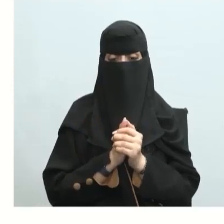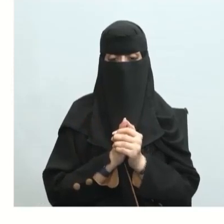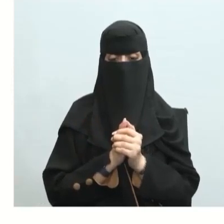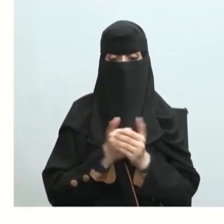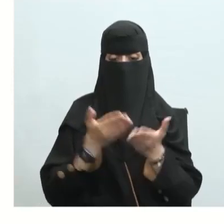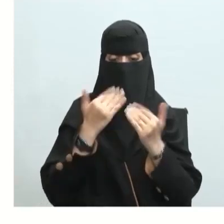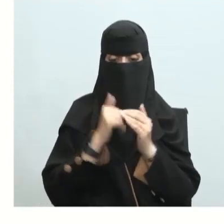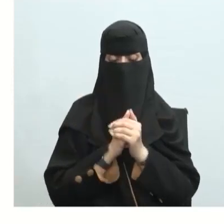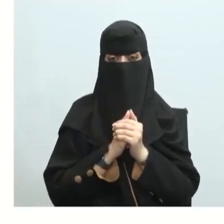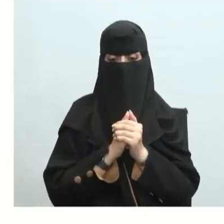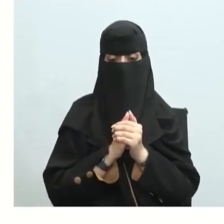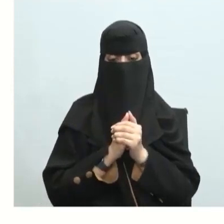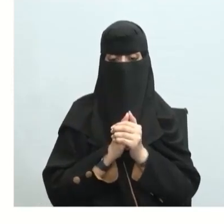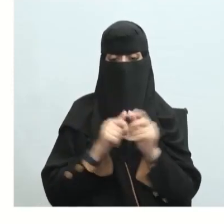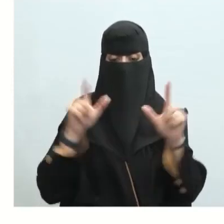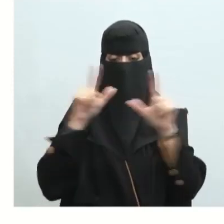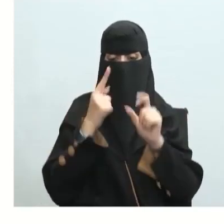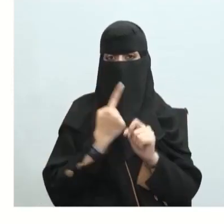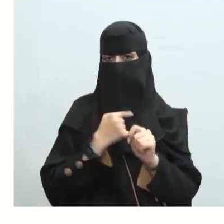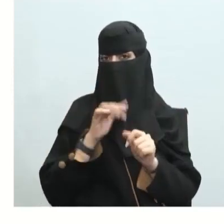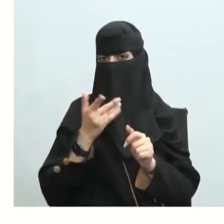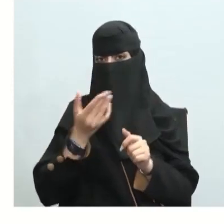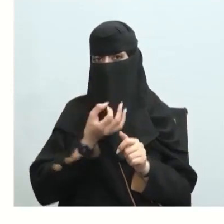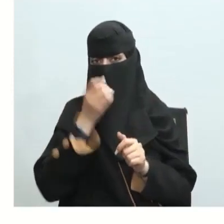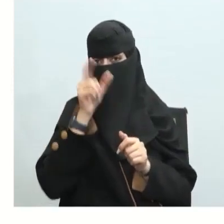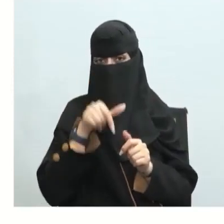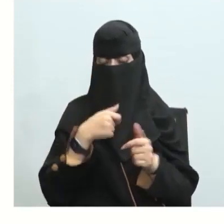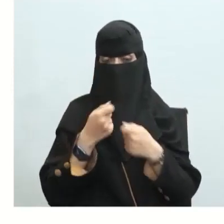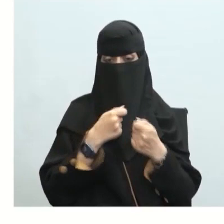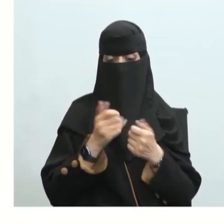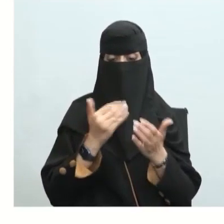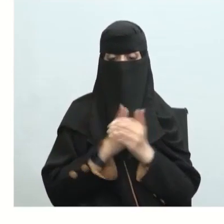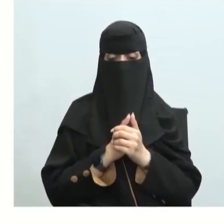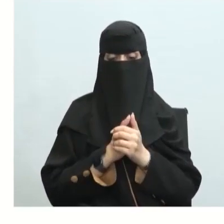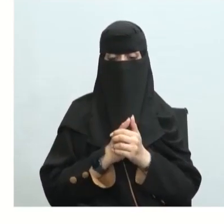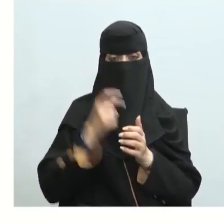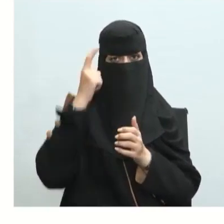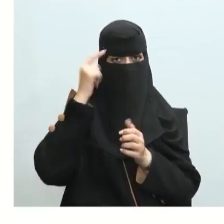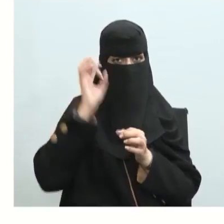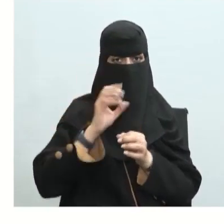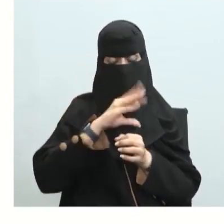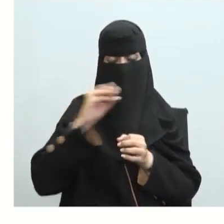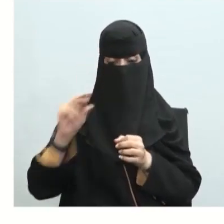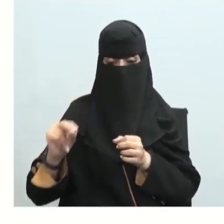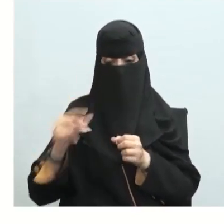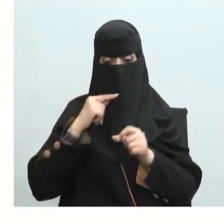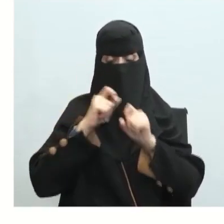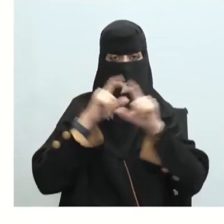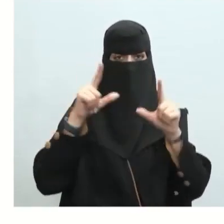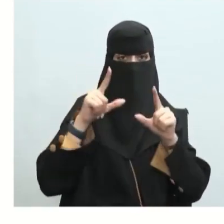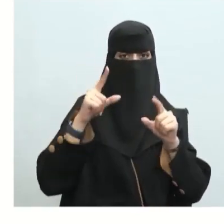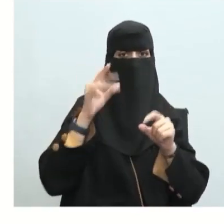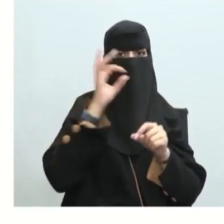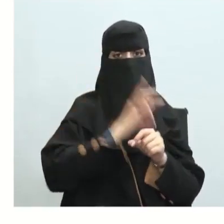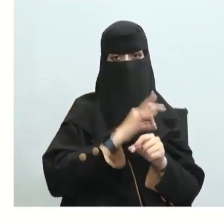وحاجته للحل والعرض هنا عرض ما يريد متحدث تسويقه والاقناع هو تمثيل وتوضيح